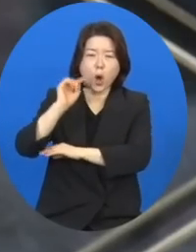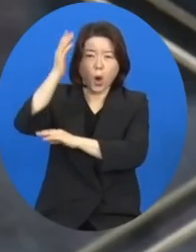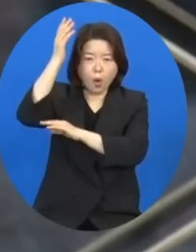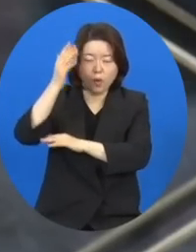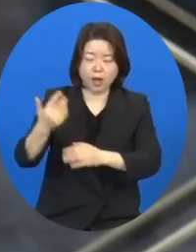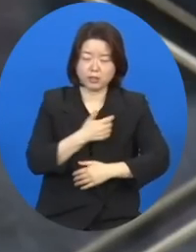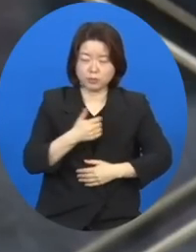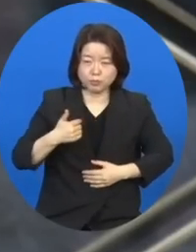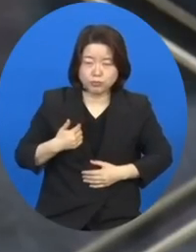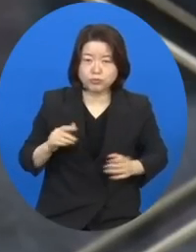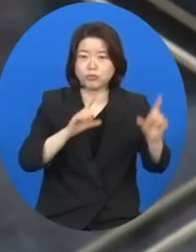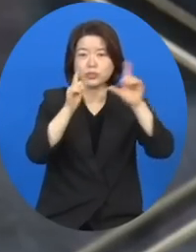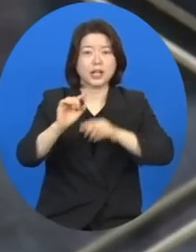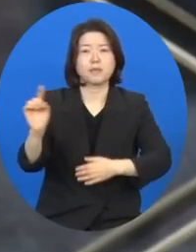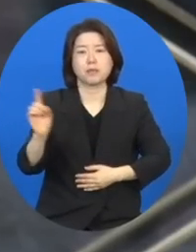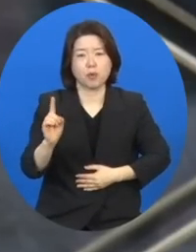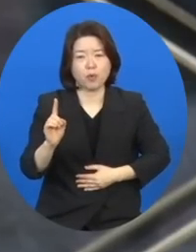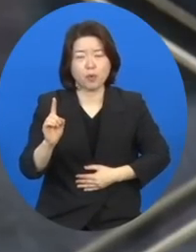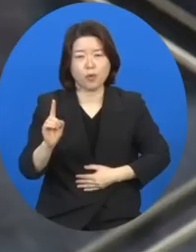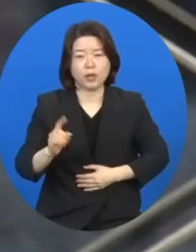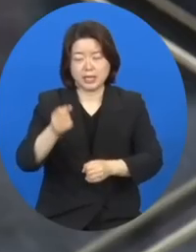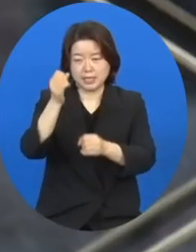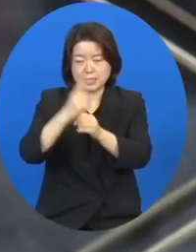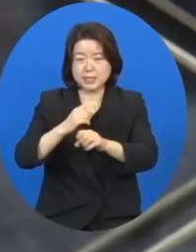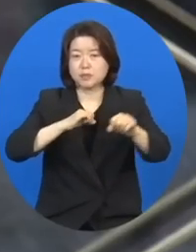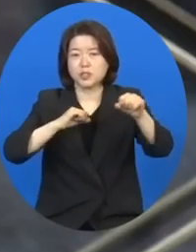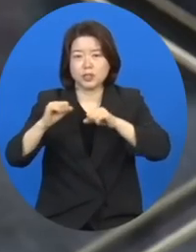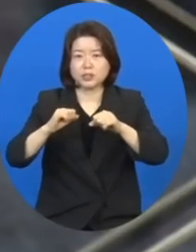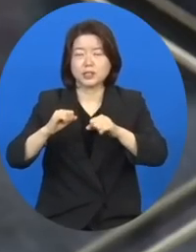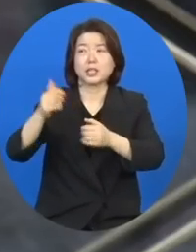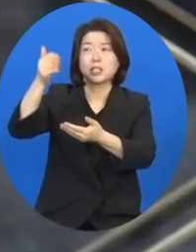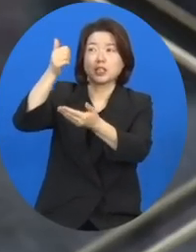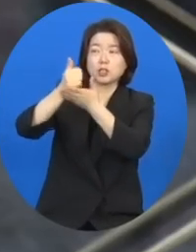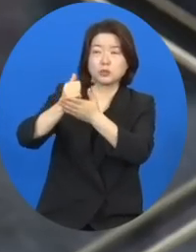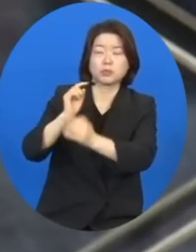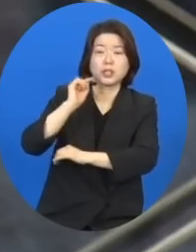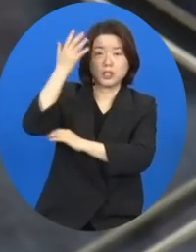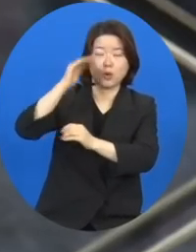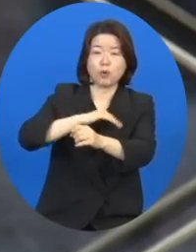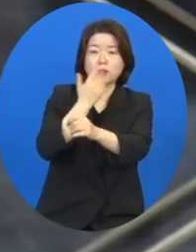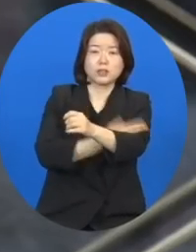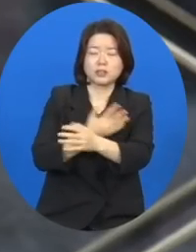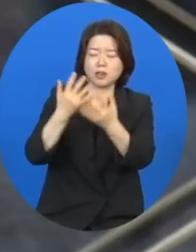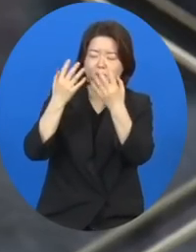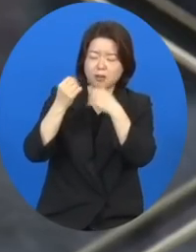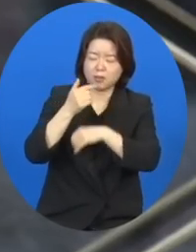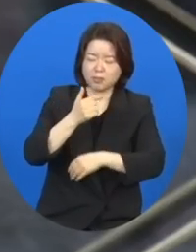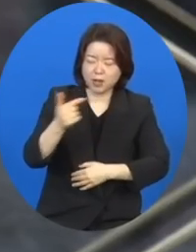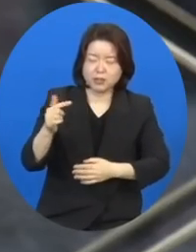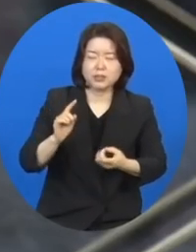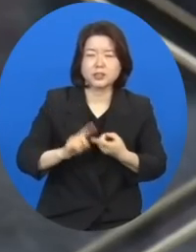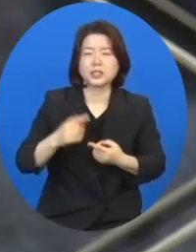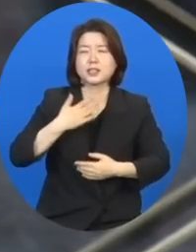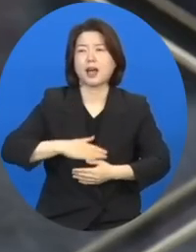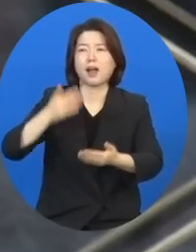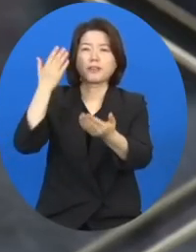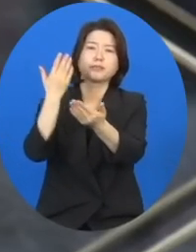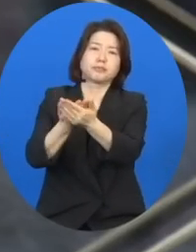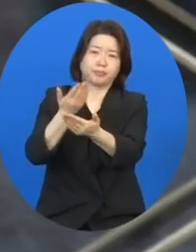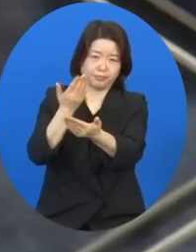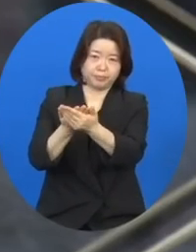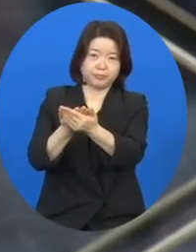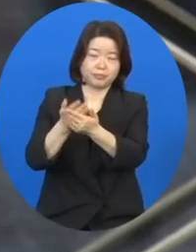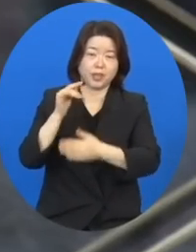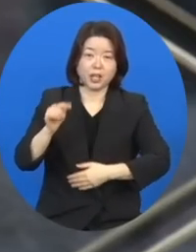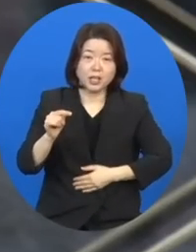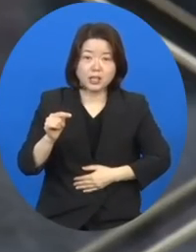풍성함이 무엇인지, 이미 역사하시는 그분의 영광, 그분의 능력이 얼마나 큰지를 알게 해 주십시오.